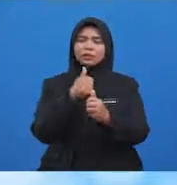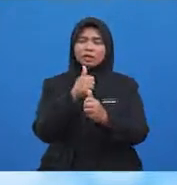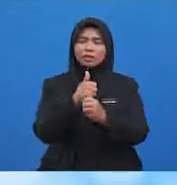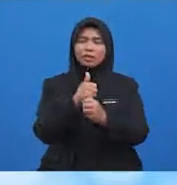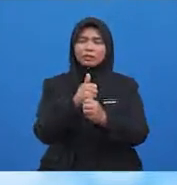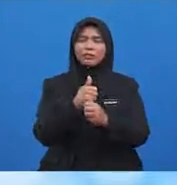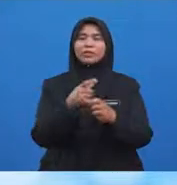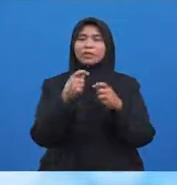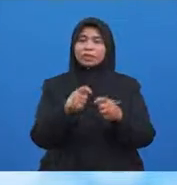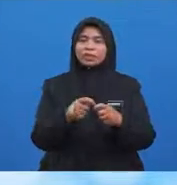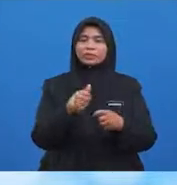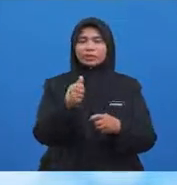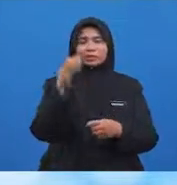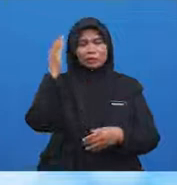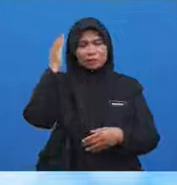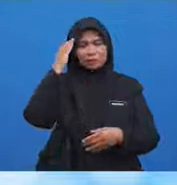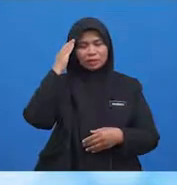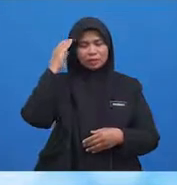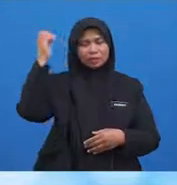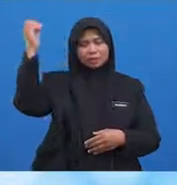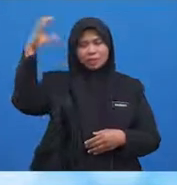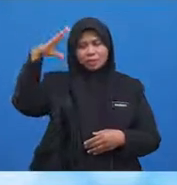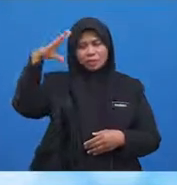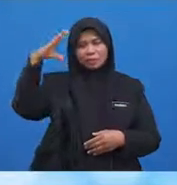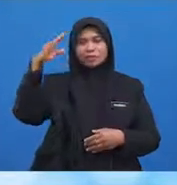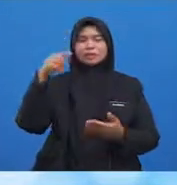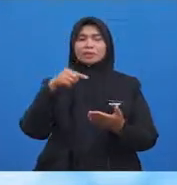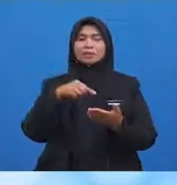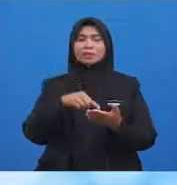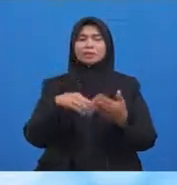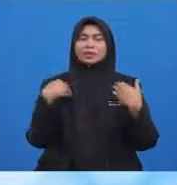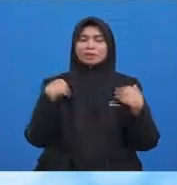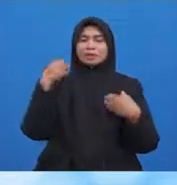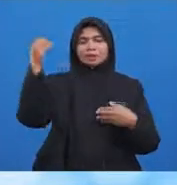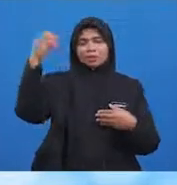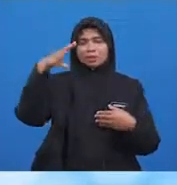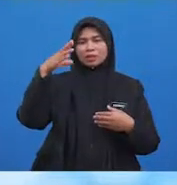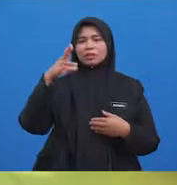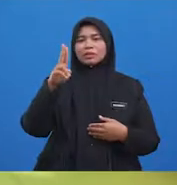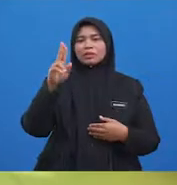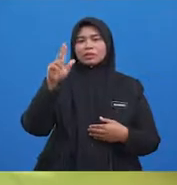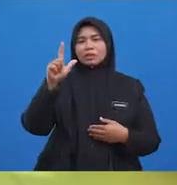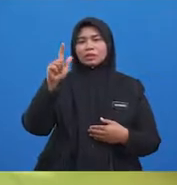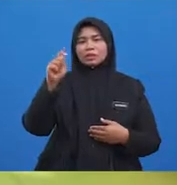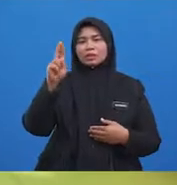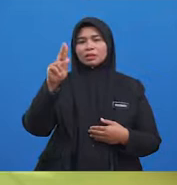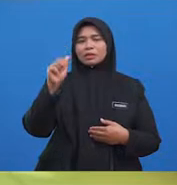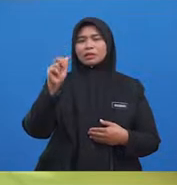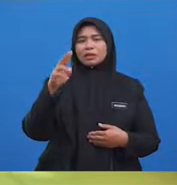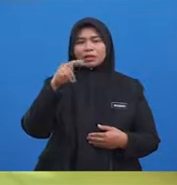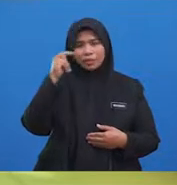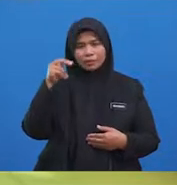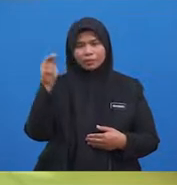tentu kamu tahu kan Vina matahari ini mengandungi cahaya ultraungu haha